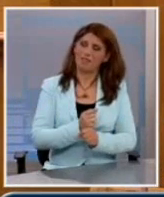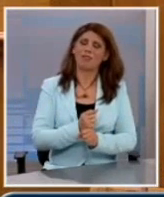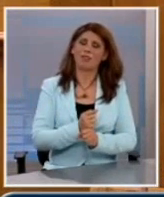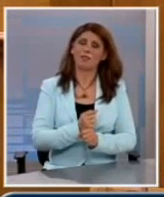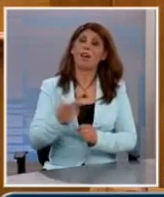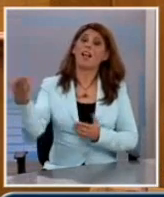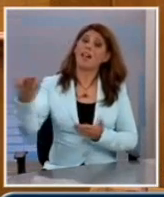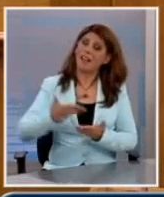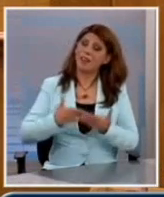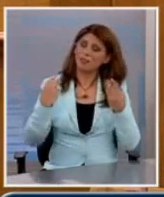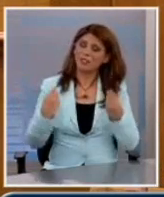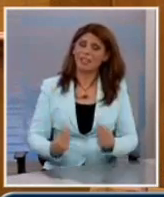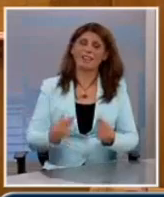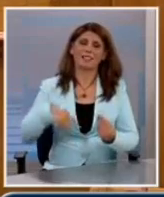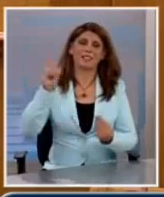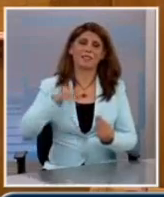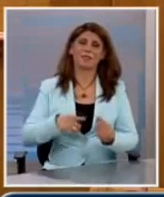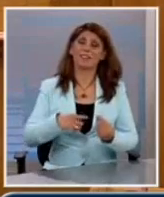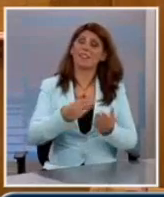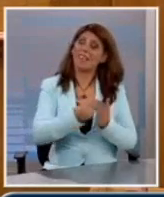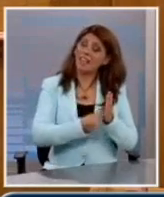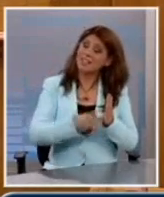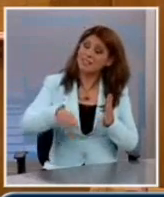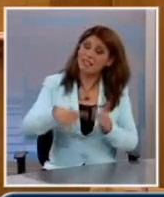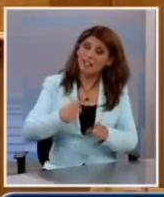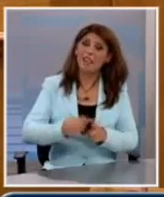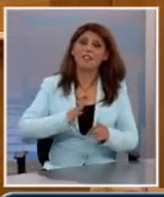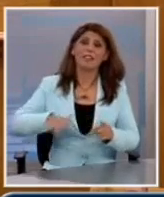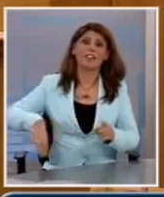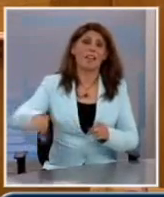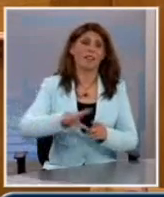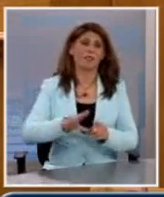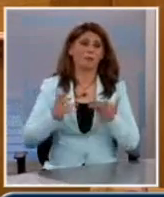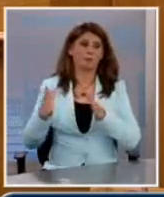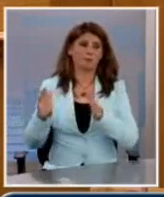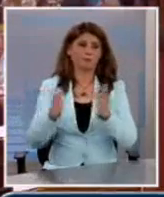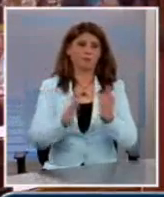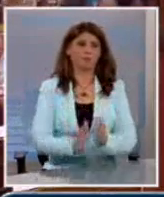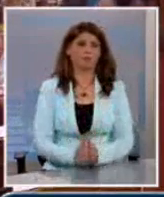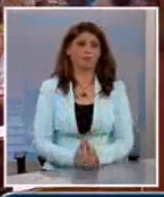Έρχονται καλύτερες μέρες και τις αξίζει και ο τόπος και ο λαός μας.